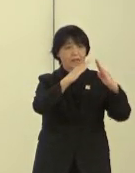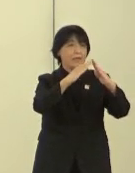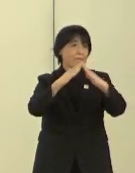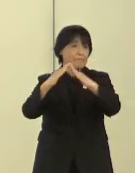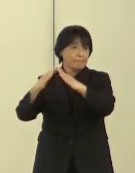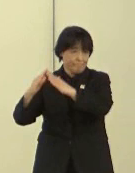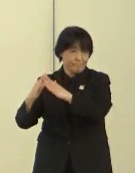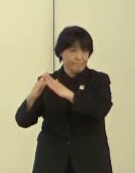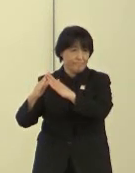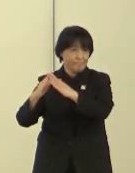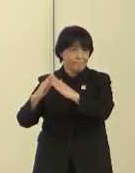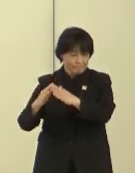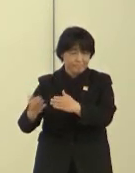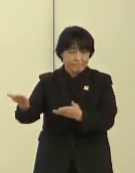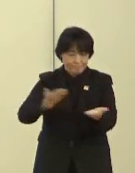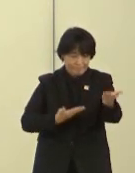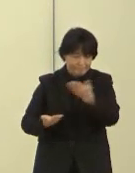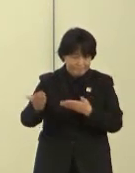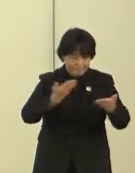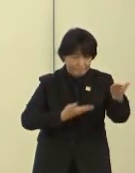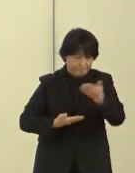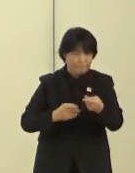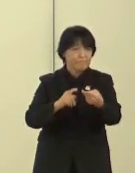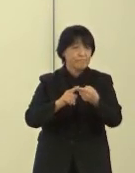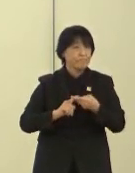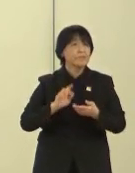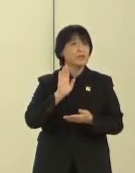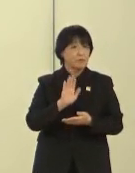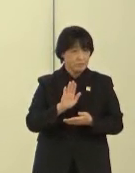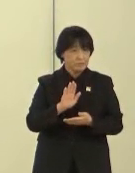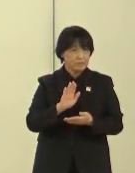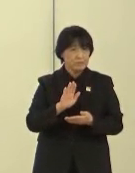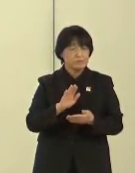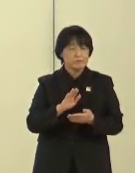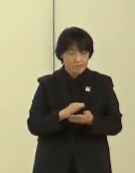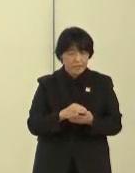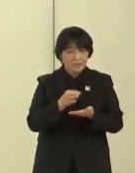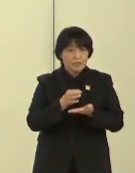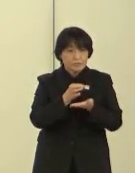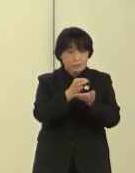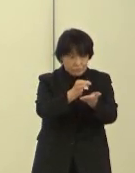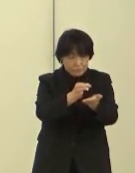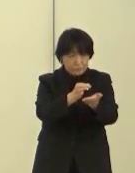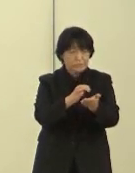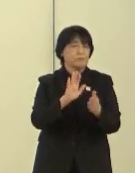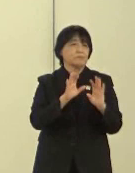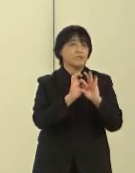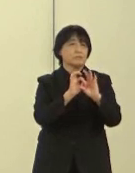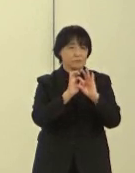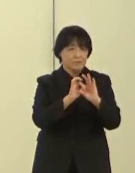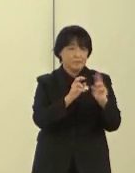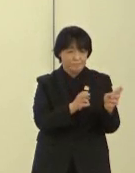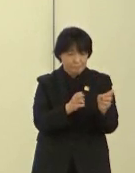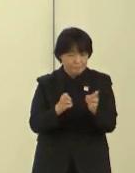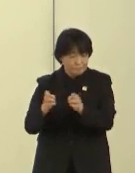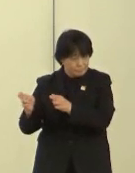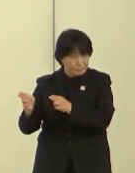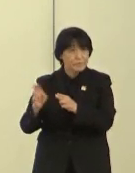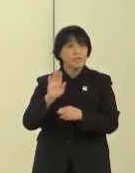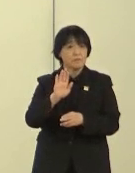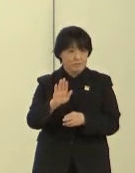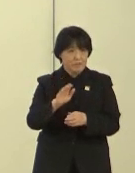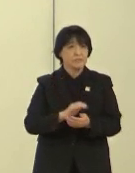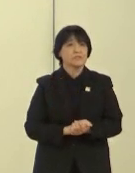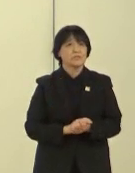返送をいただいているところであります。順次給付に向けた手続きを進めておりまして、本